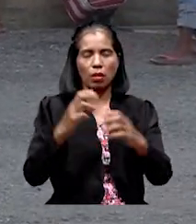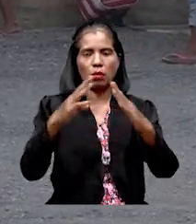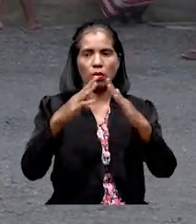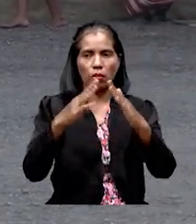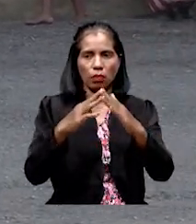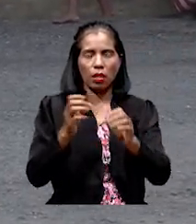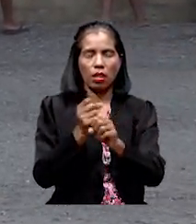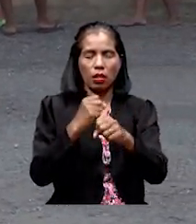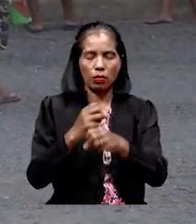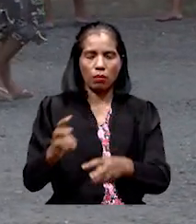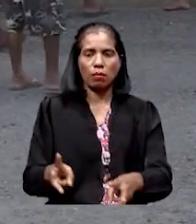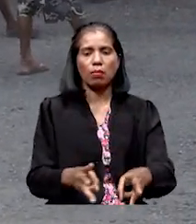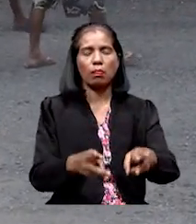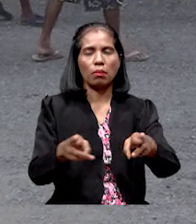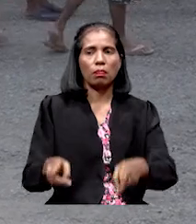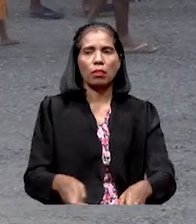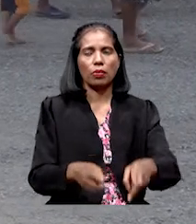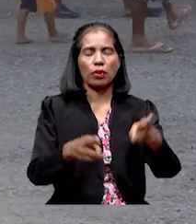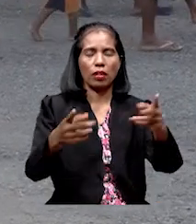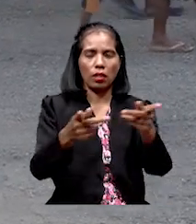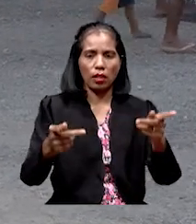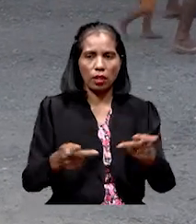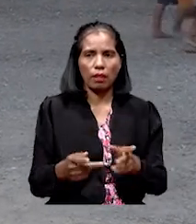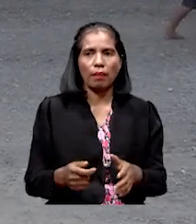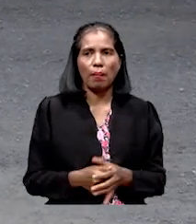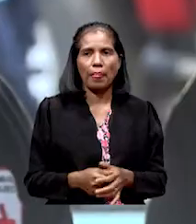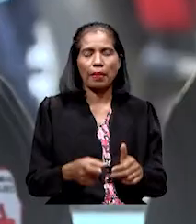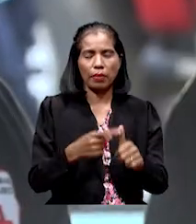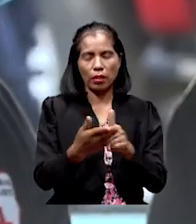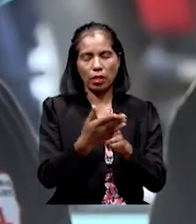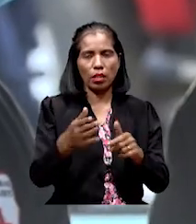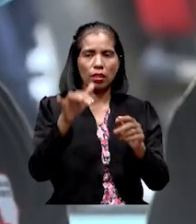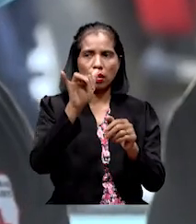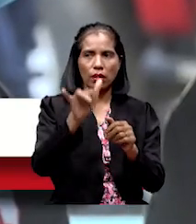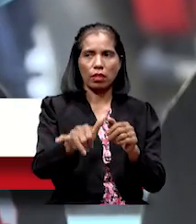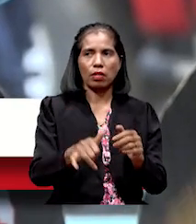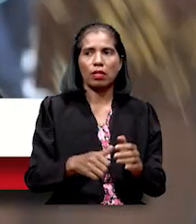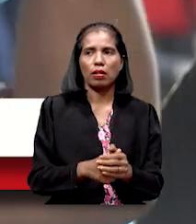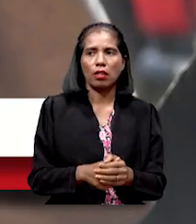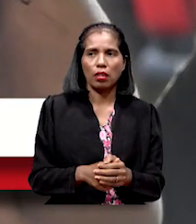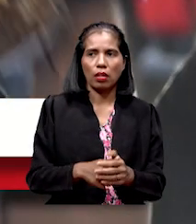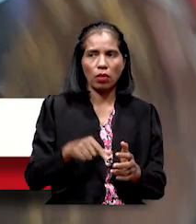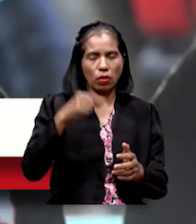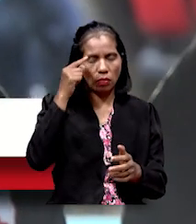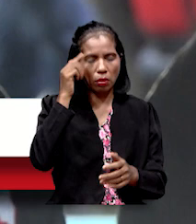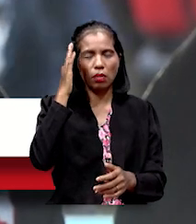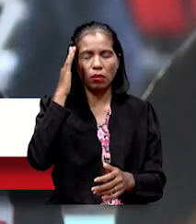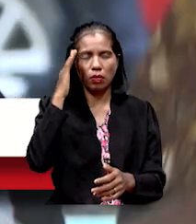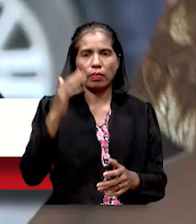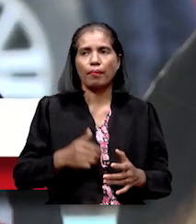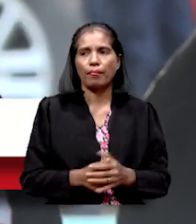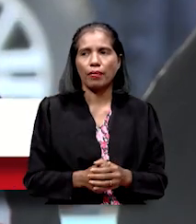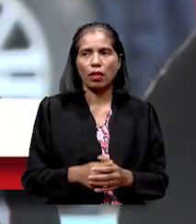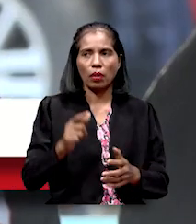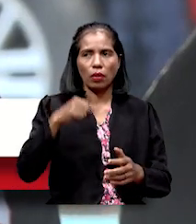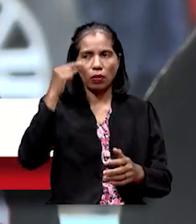nia dalan. Kita buat sih hela uluk ia fatel risku ne. Kalau kondisi ona risku, governo kalau ona, kata